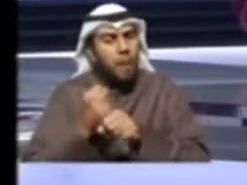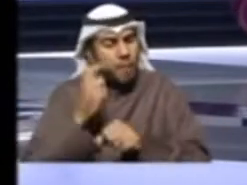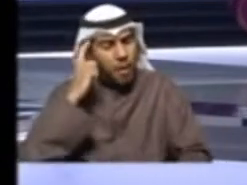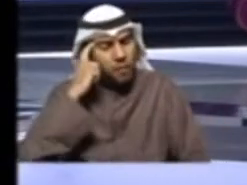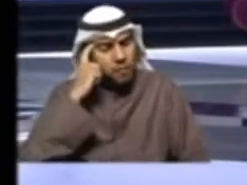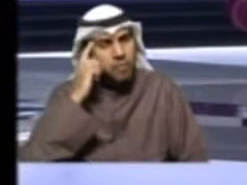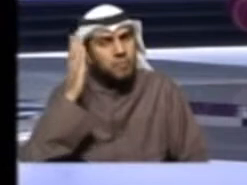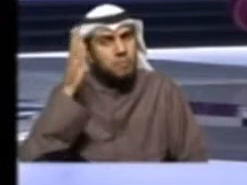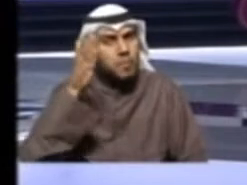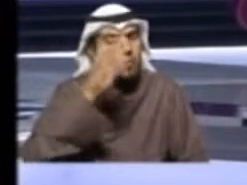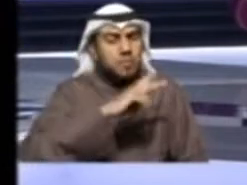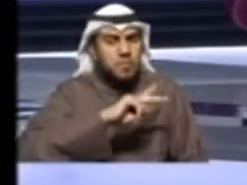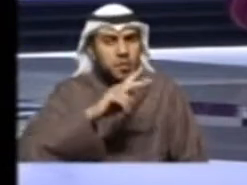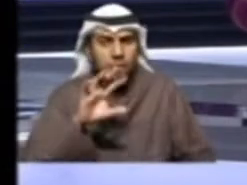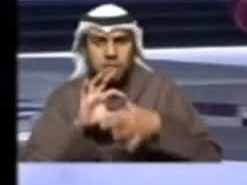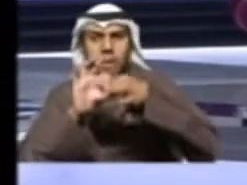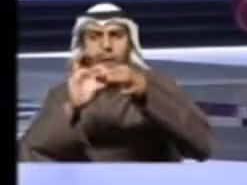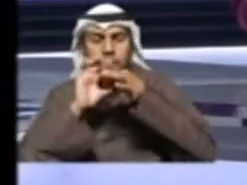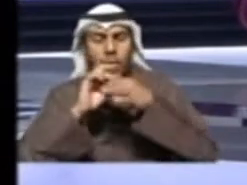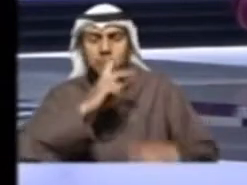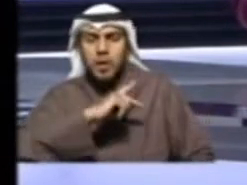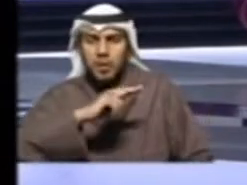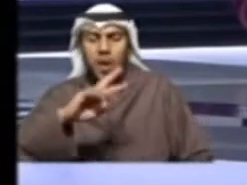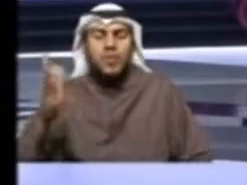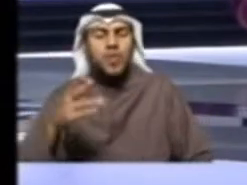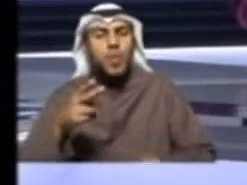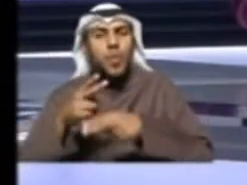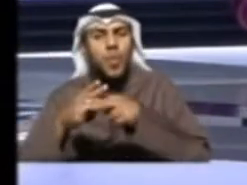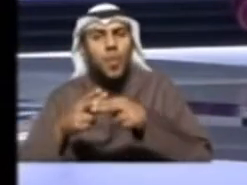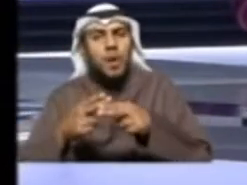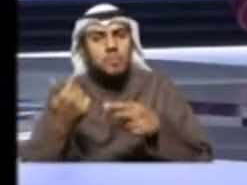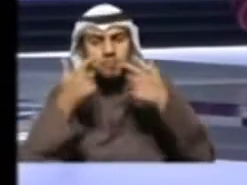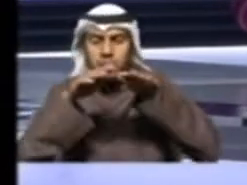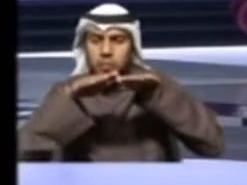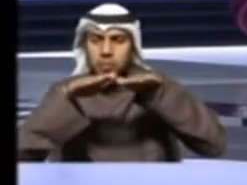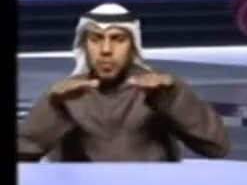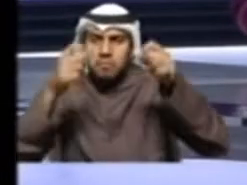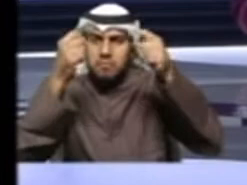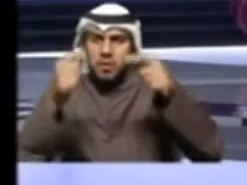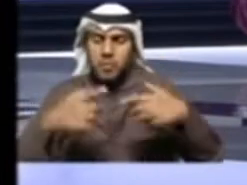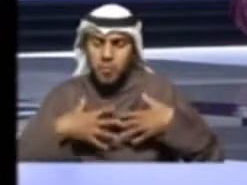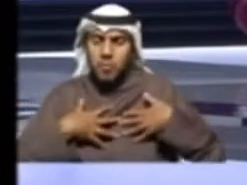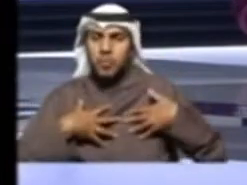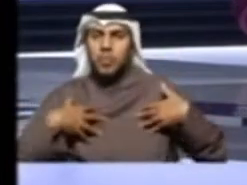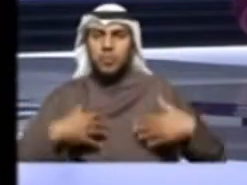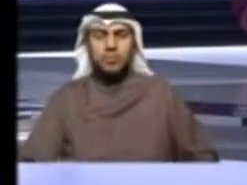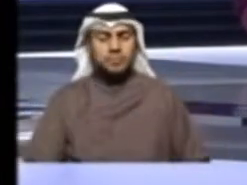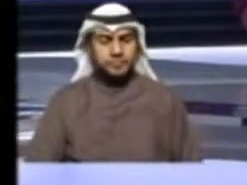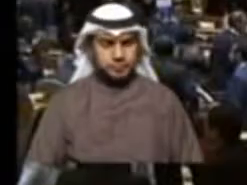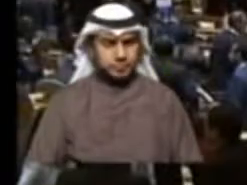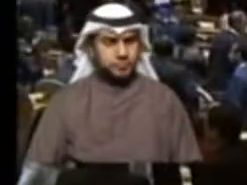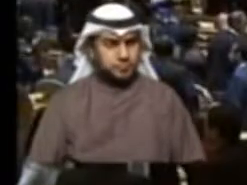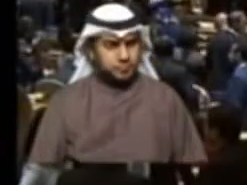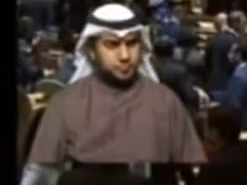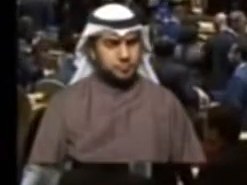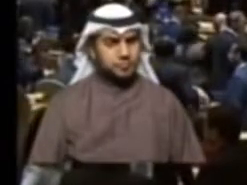ورشيدة للتعامل مع كافة القضايا بما يحقق الأمن والاستقرار إقليميا وعالميا.